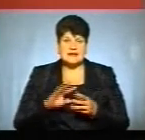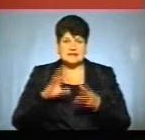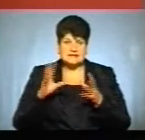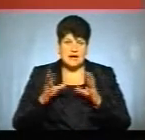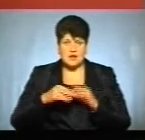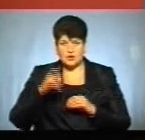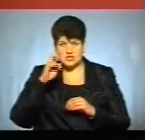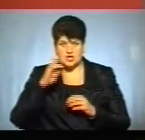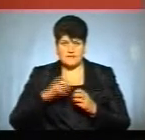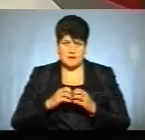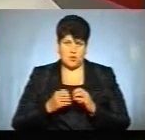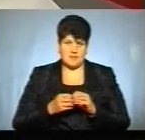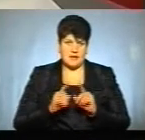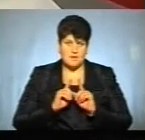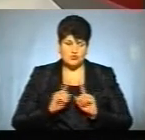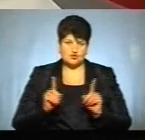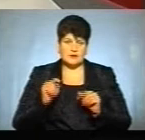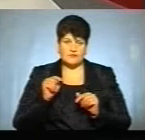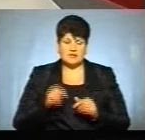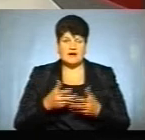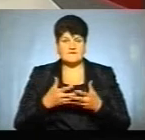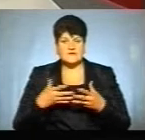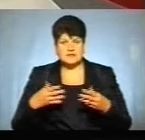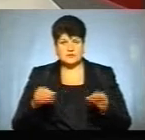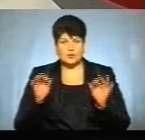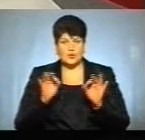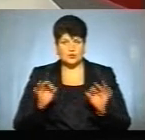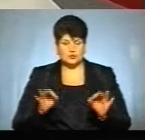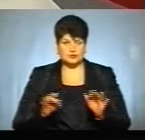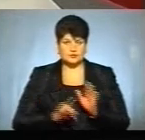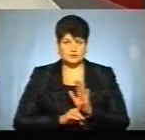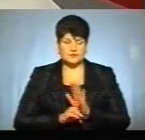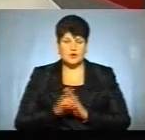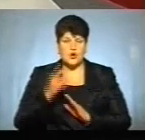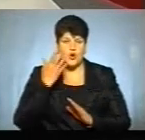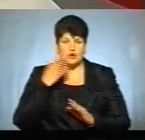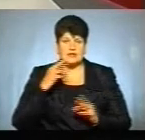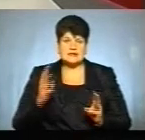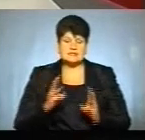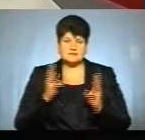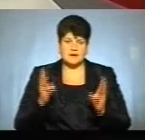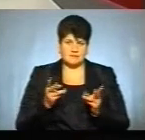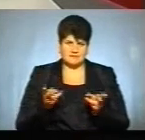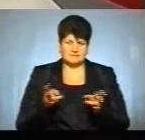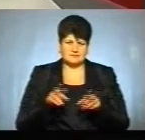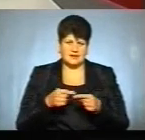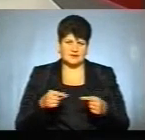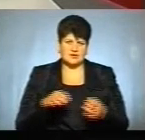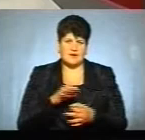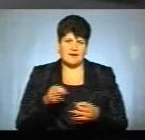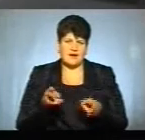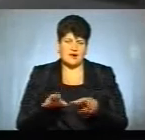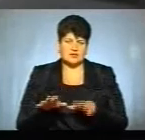і особливо вона весною і восени загострюється, коли спалюються пожнивні рештки, коли спалюються на